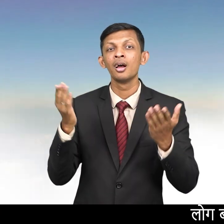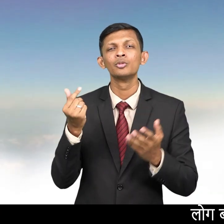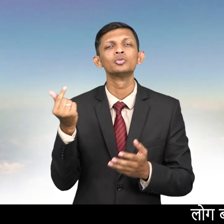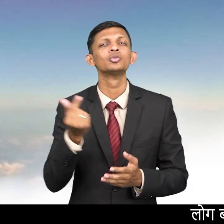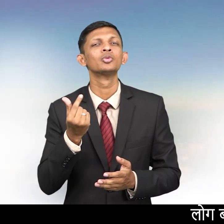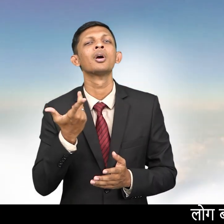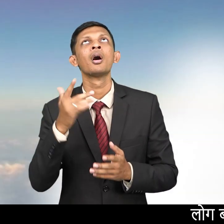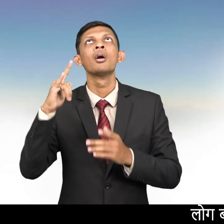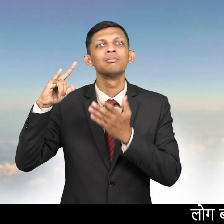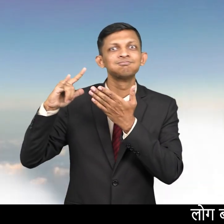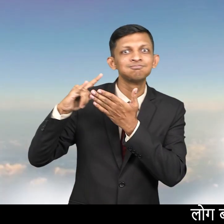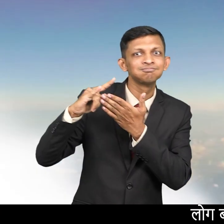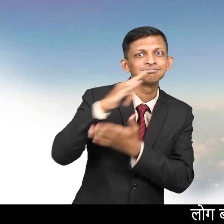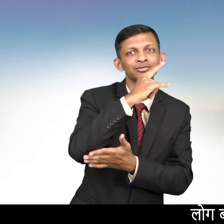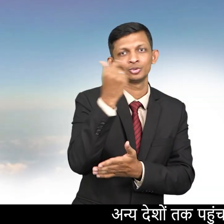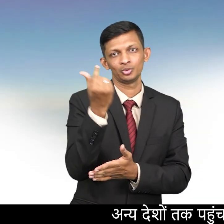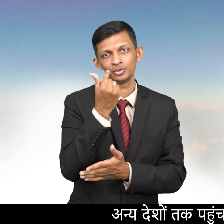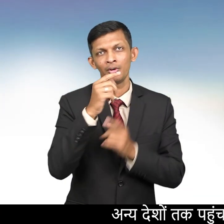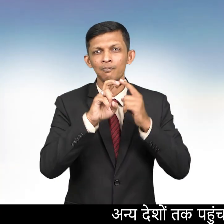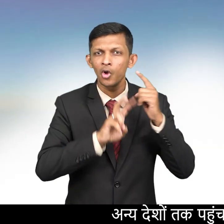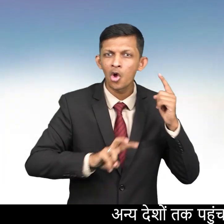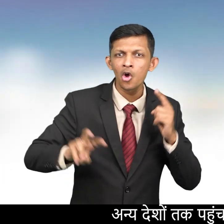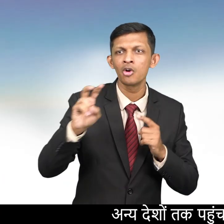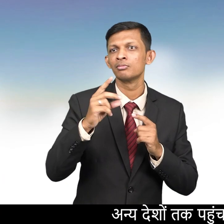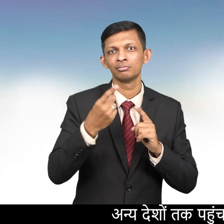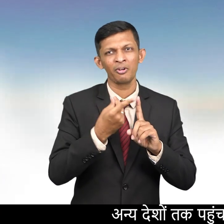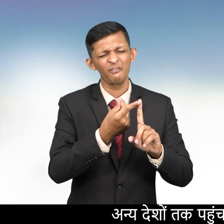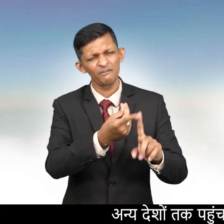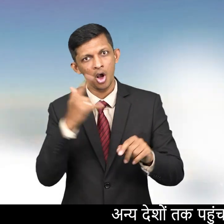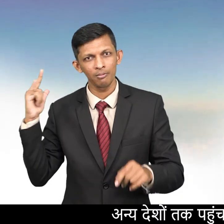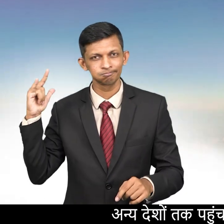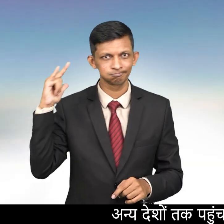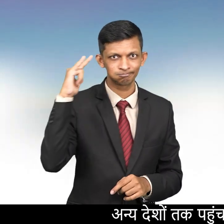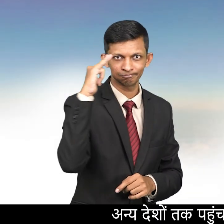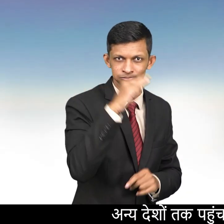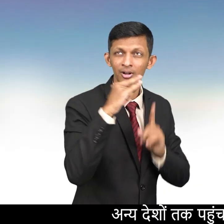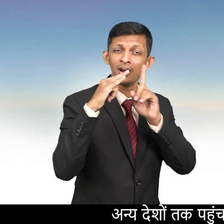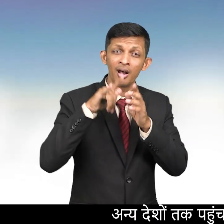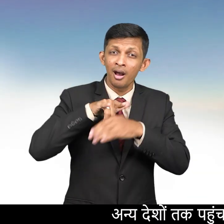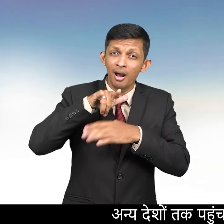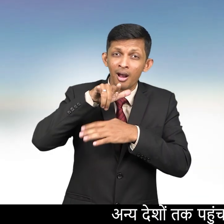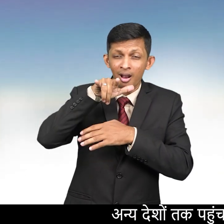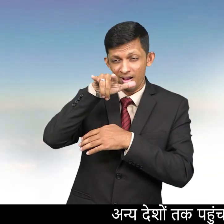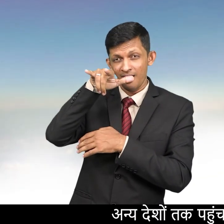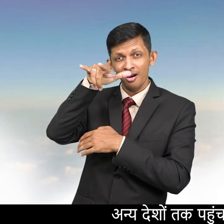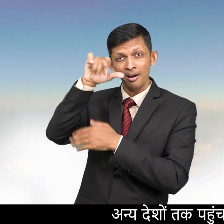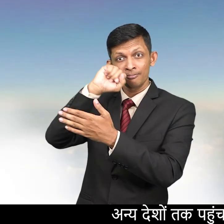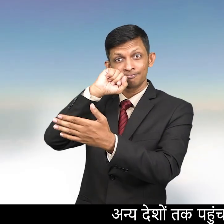लोग बहुत लंबी दूरी की यात्रा करने या अन्य देशों तक पहुंचने के लिए हवाई मार्ग का भी उपयोग करते हैं।